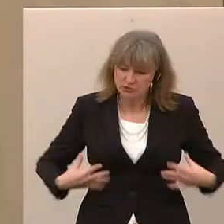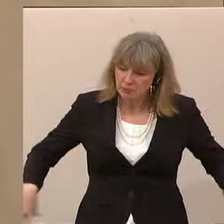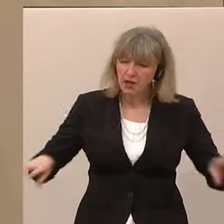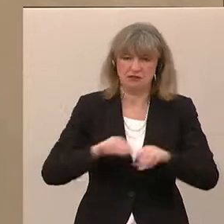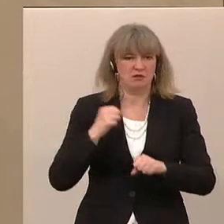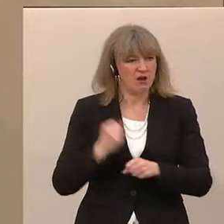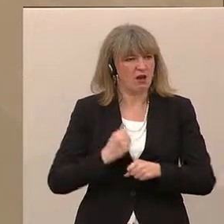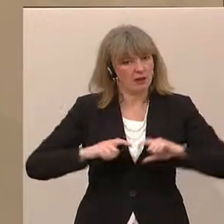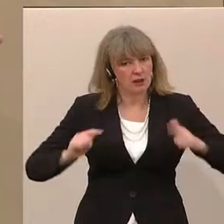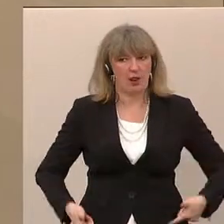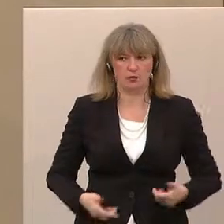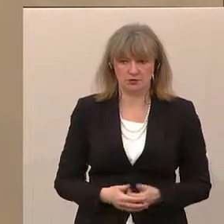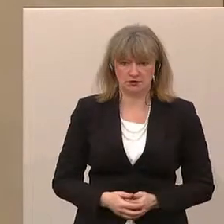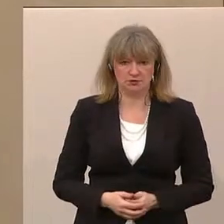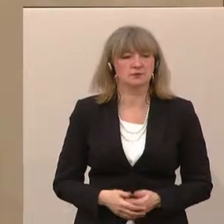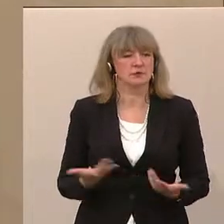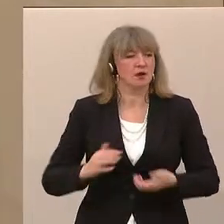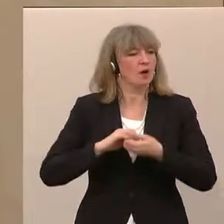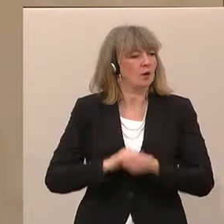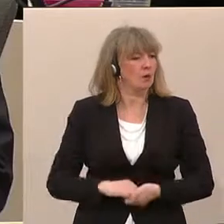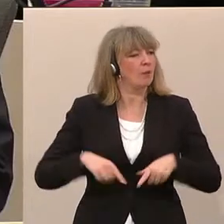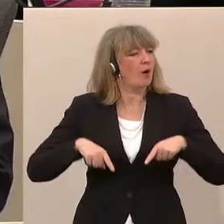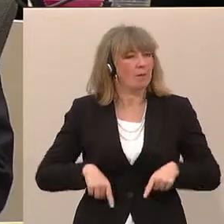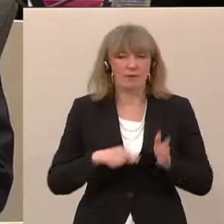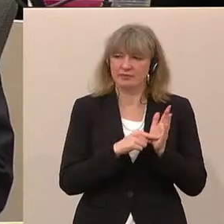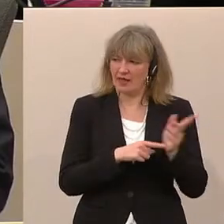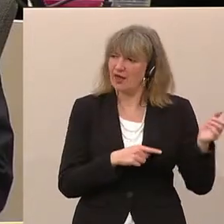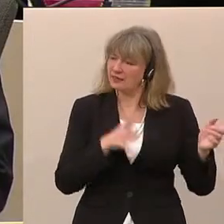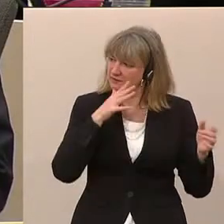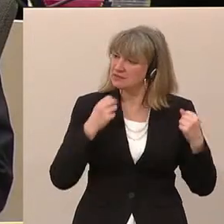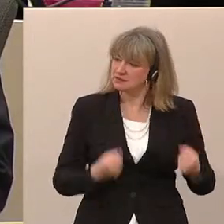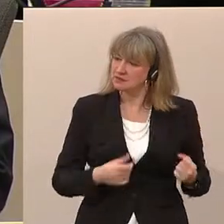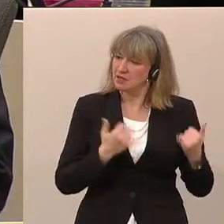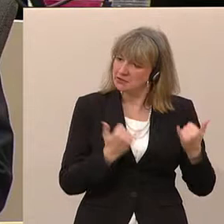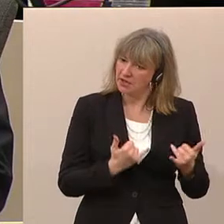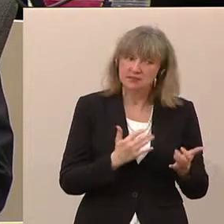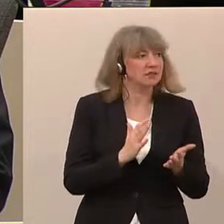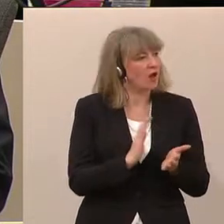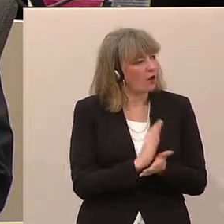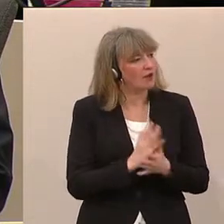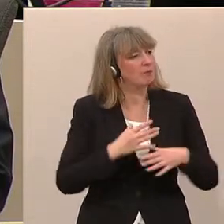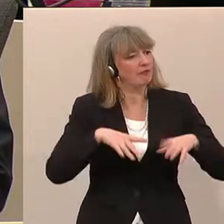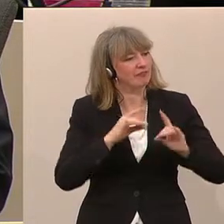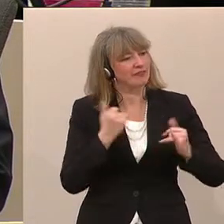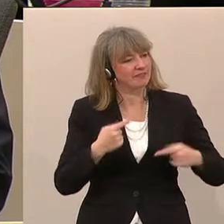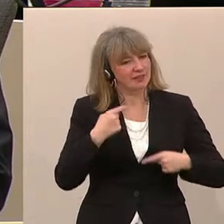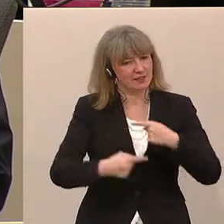zu beginnen. Und da wird sicherlich auch noch der Klubobmann Kern seine jetzige und zukünftige Rolle noch finden, keine Frage.